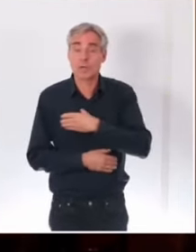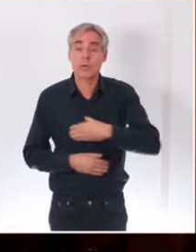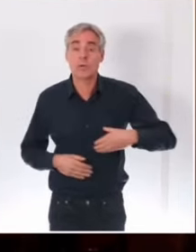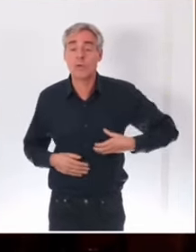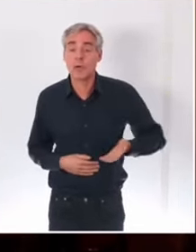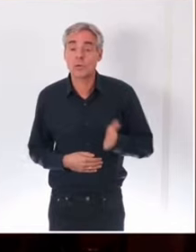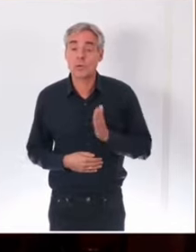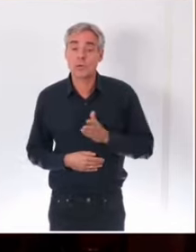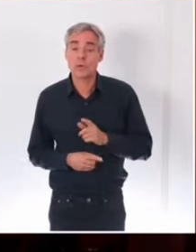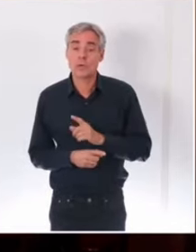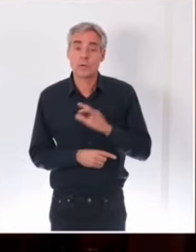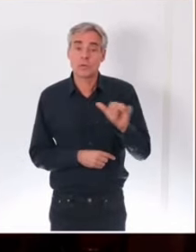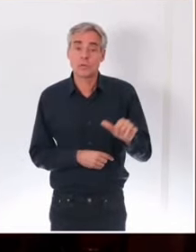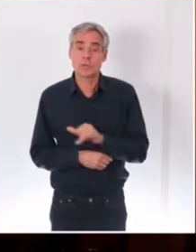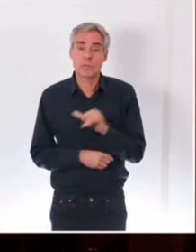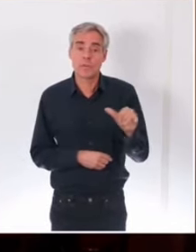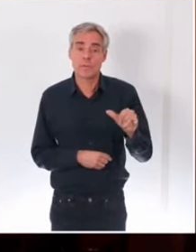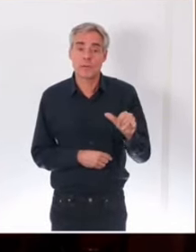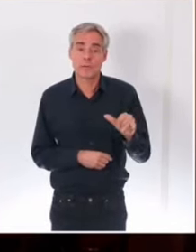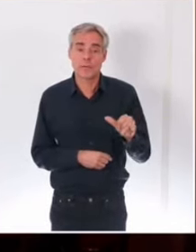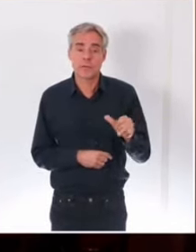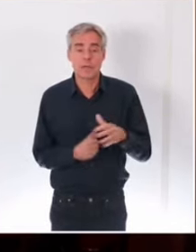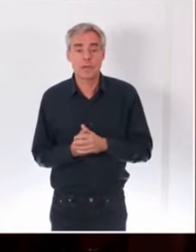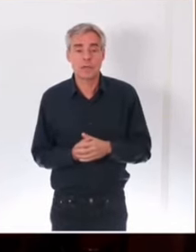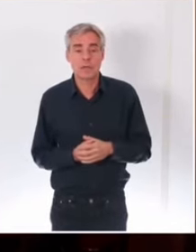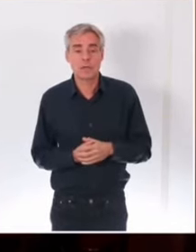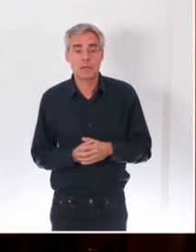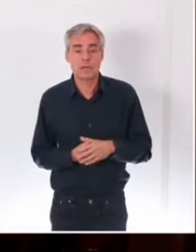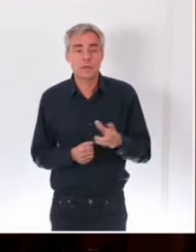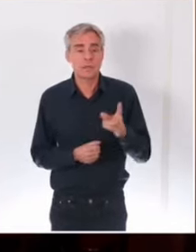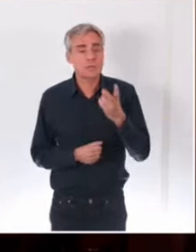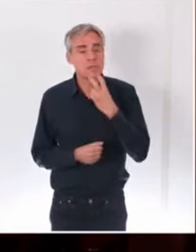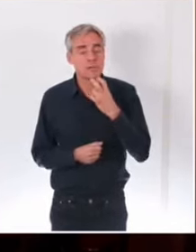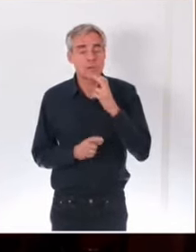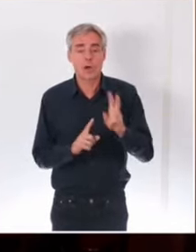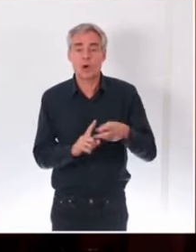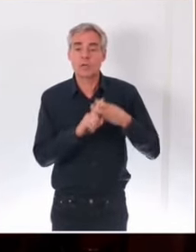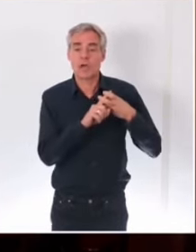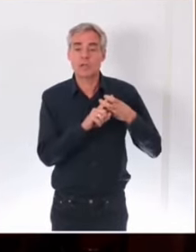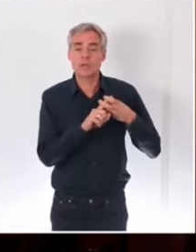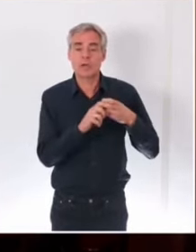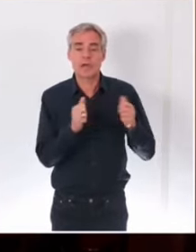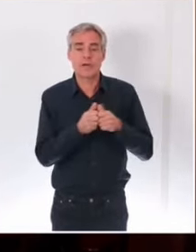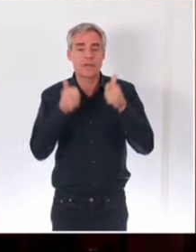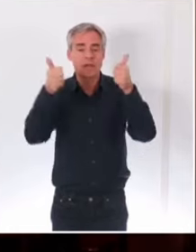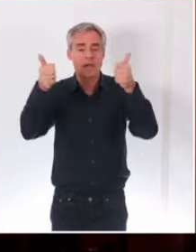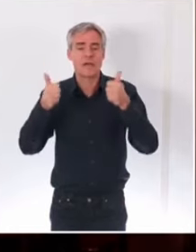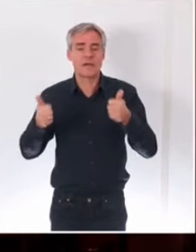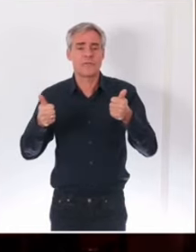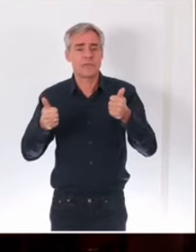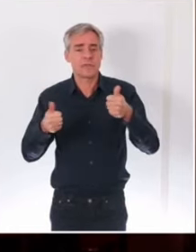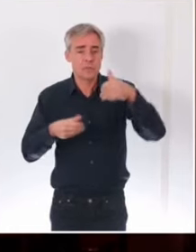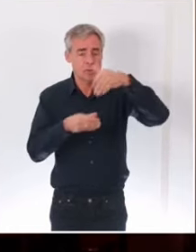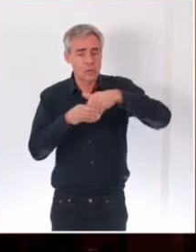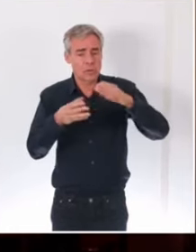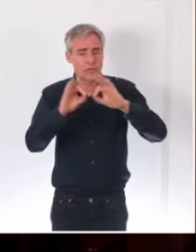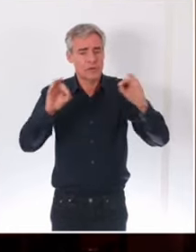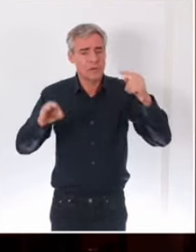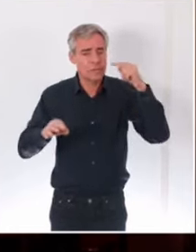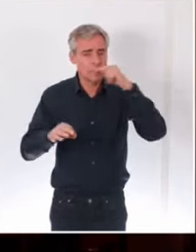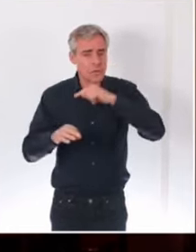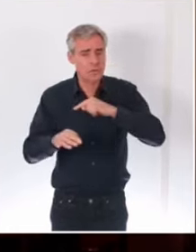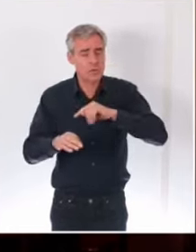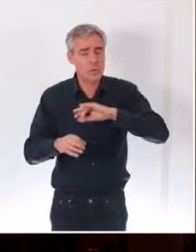ne prendrait jamais en otage ses concitoyens en apposant des affiches mensongères et